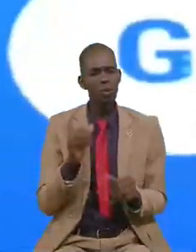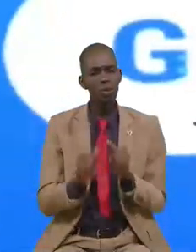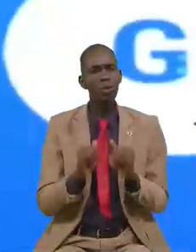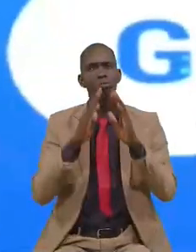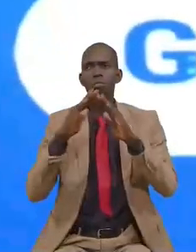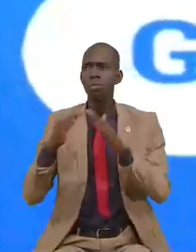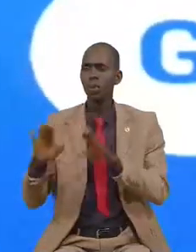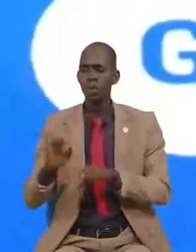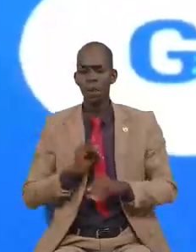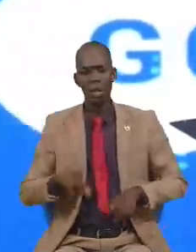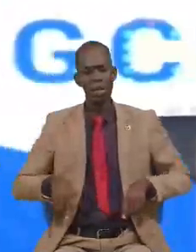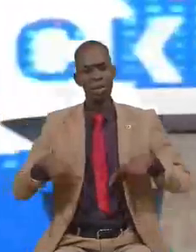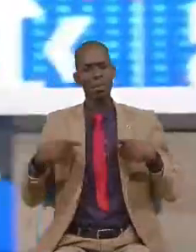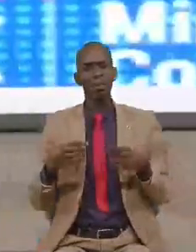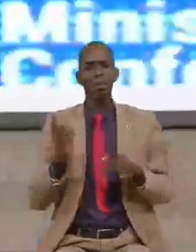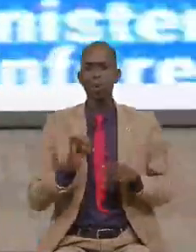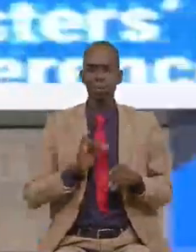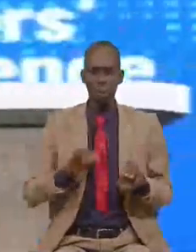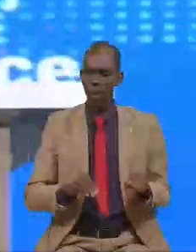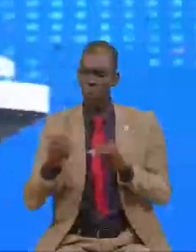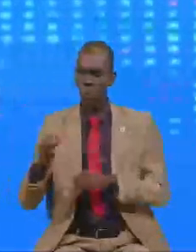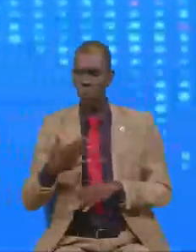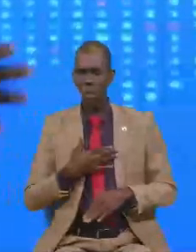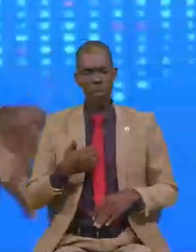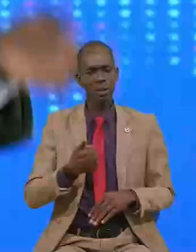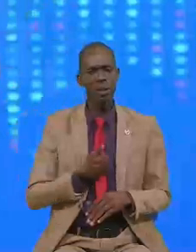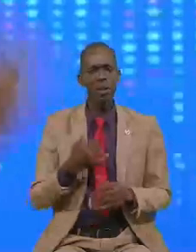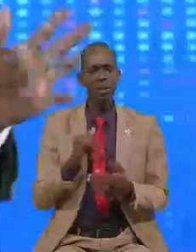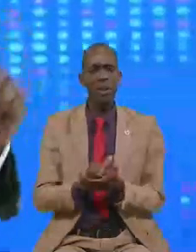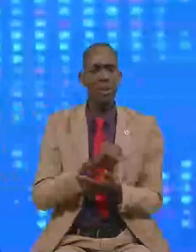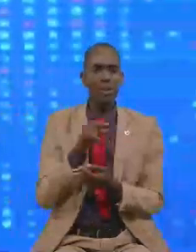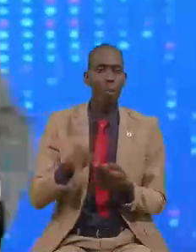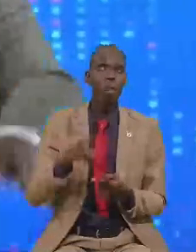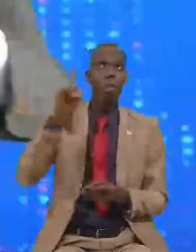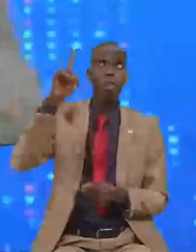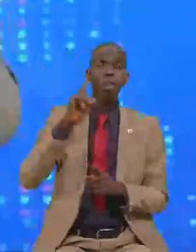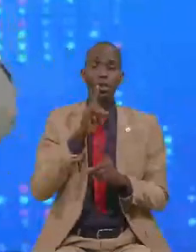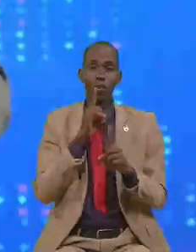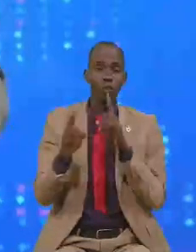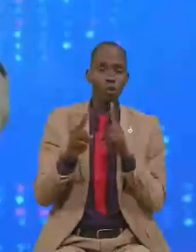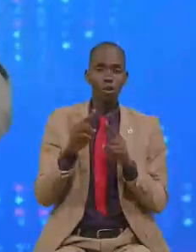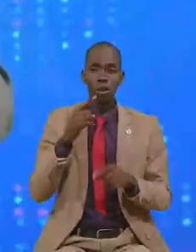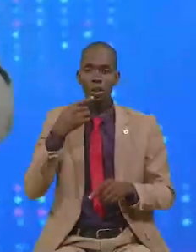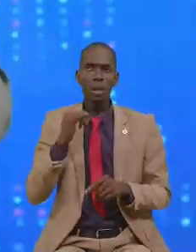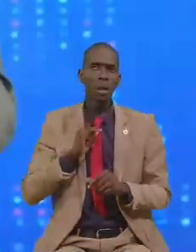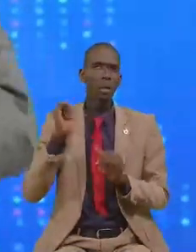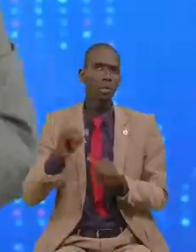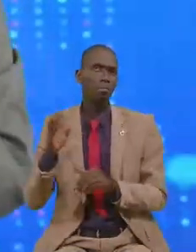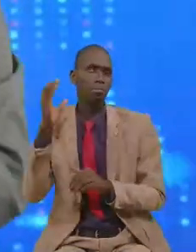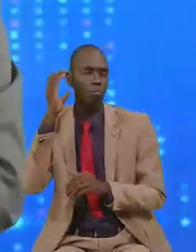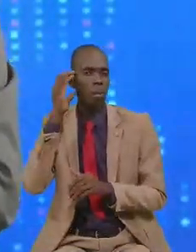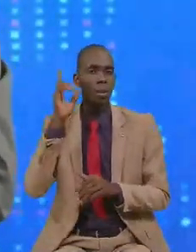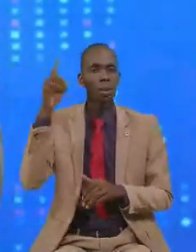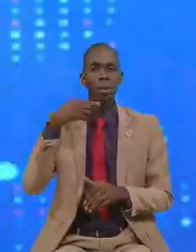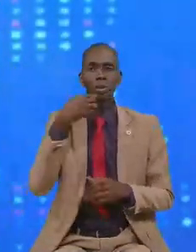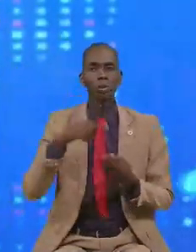rester? Comment me positionner pour que lorsqu'il parle, que je puisse l'entendre. Il me dit, fils